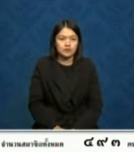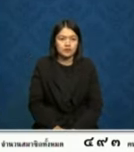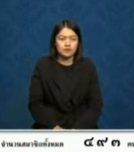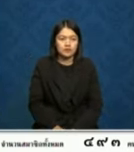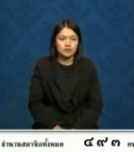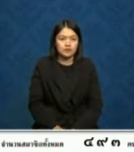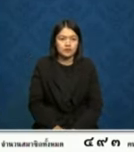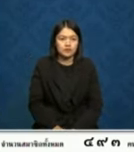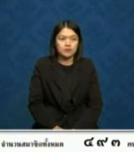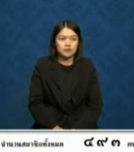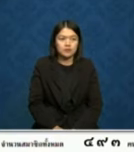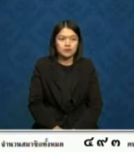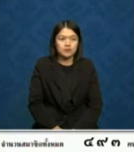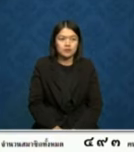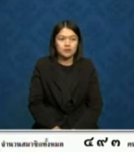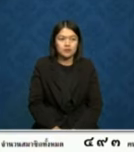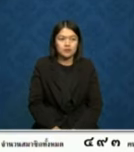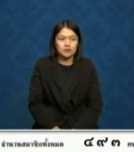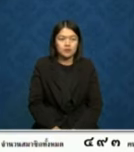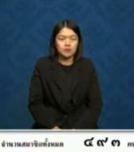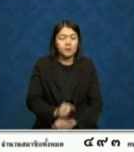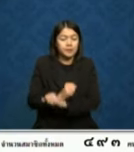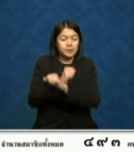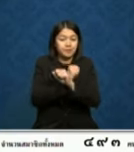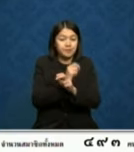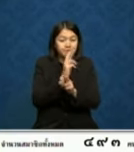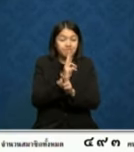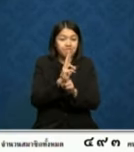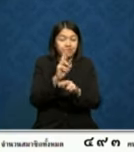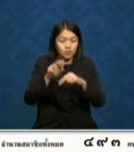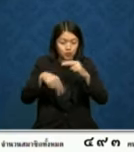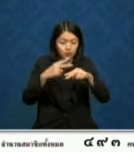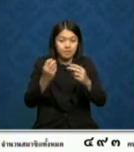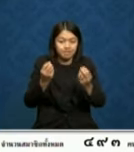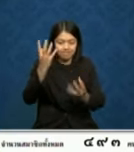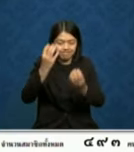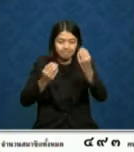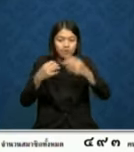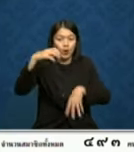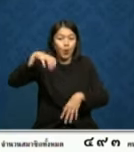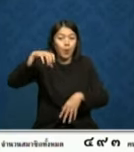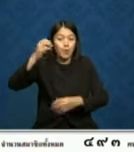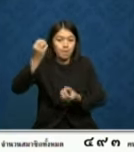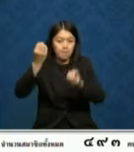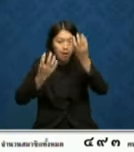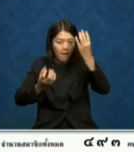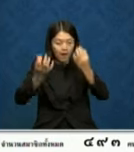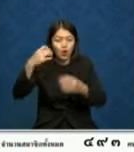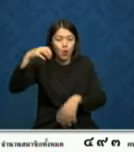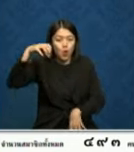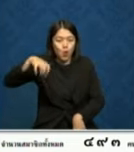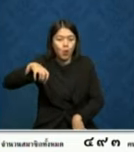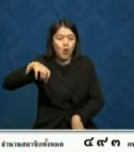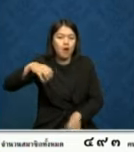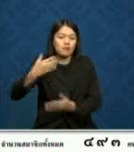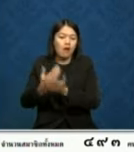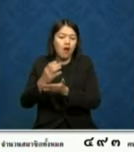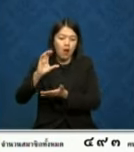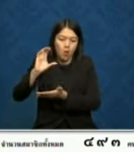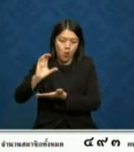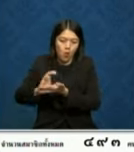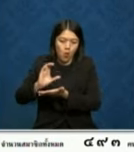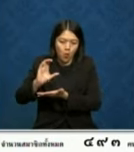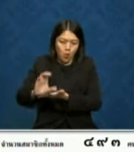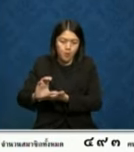เอ่อการป้องกันรักษาป่านะครับเอ่อกรมป่าไม้และกมกรมอุทยานนะครับได้ตั้งงบประมาณใน